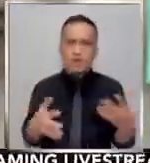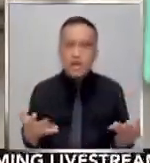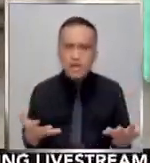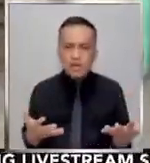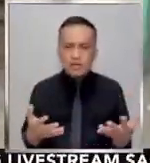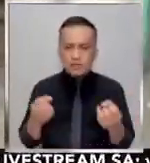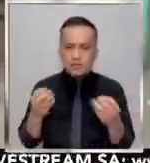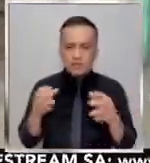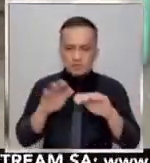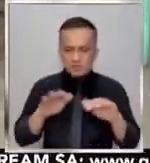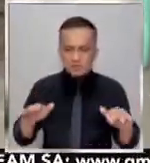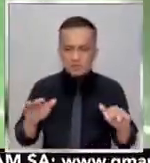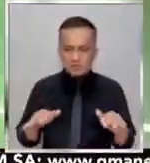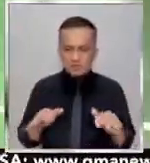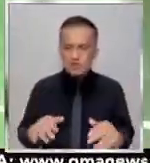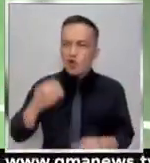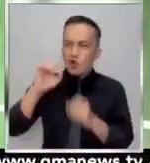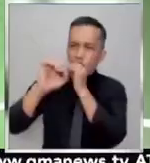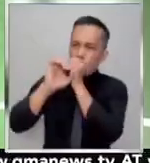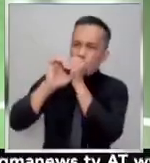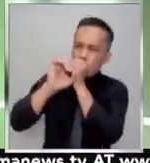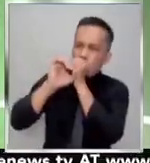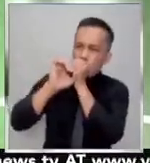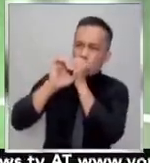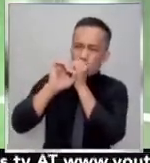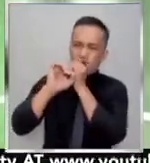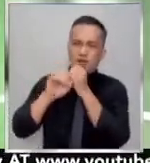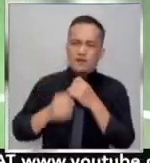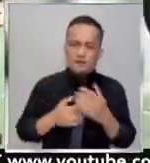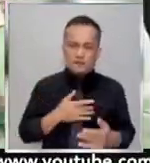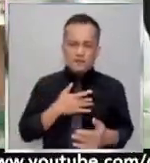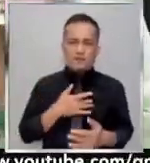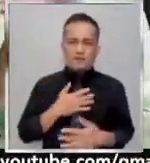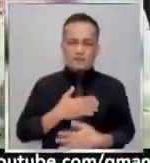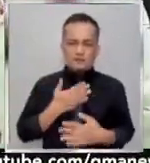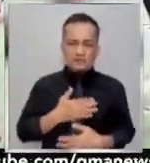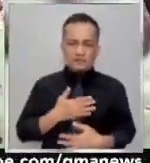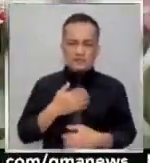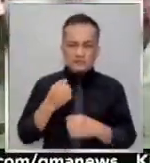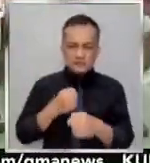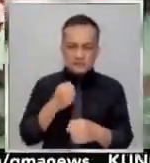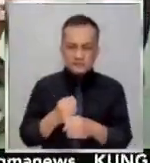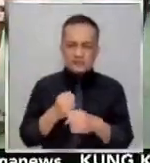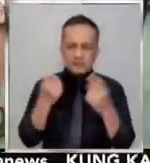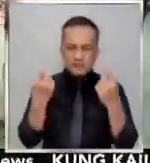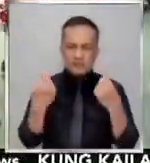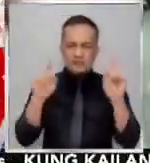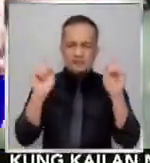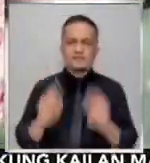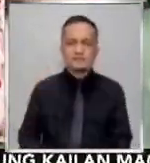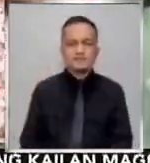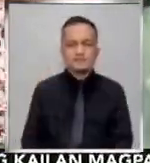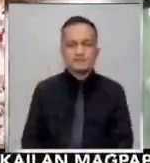batang nagtotoroton at dama ang saya sa taon na muling napagtagumpayan.